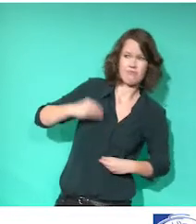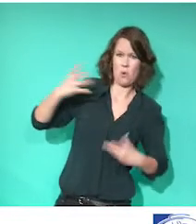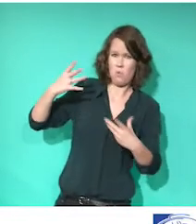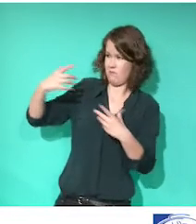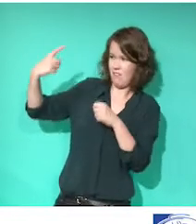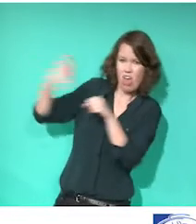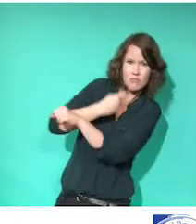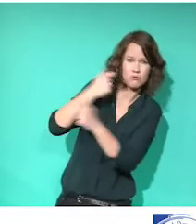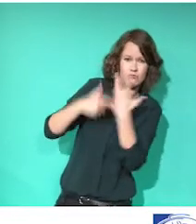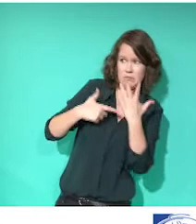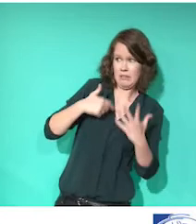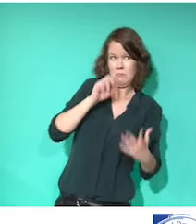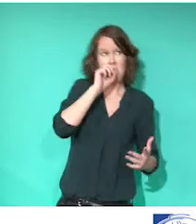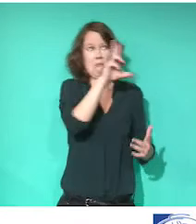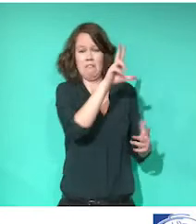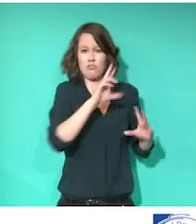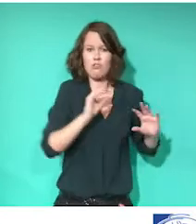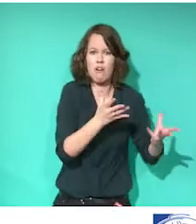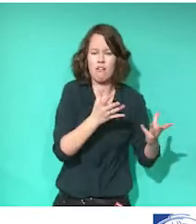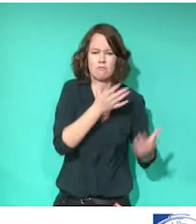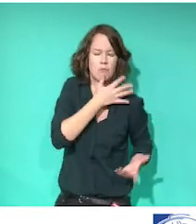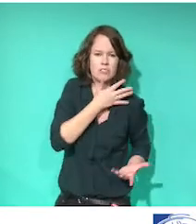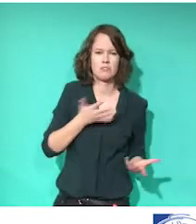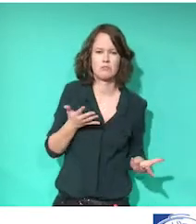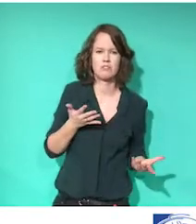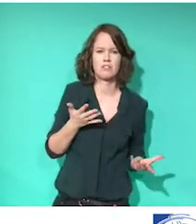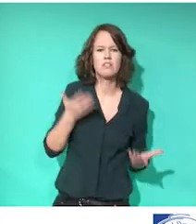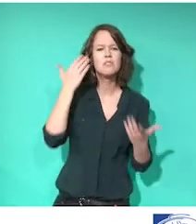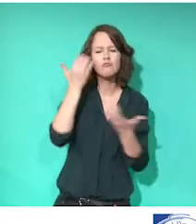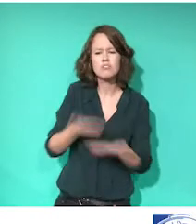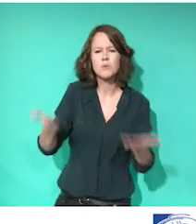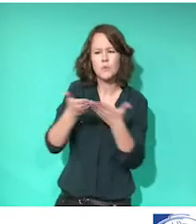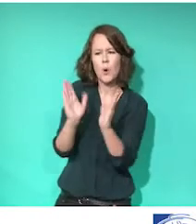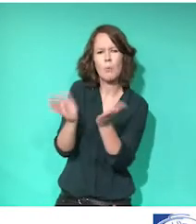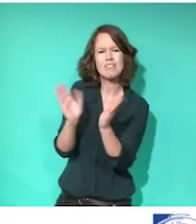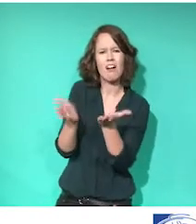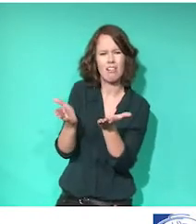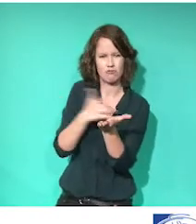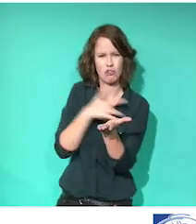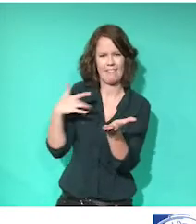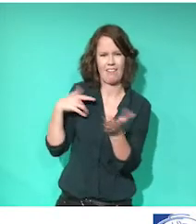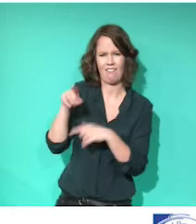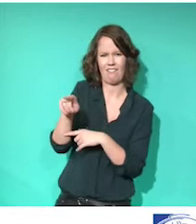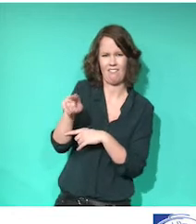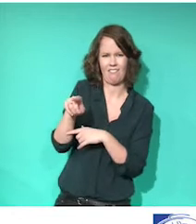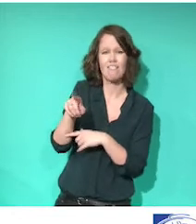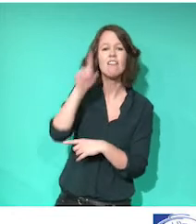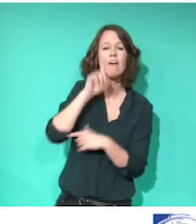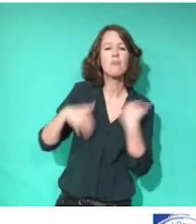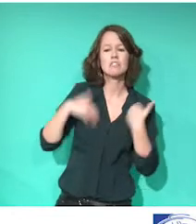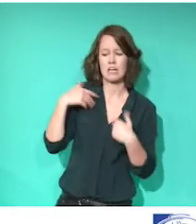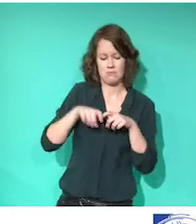avec violence? Quelle femme handicapée peut en milieu hospitalier dénoncer le gynécologue qui l'a